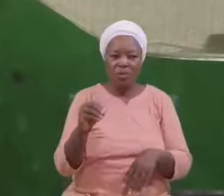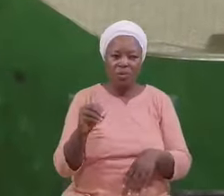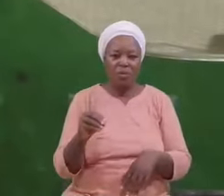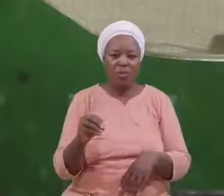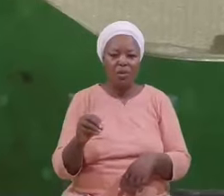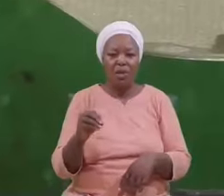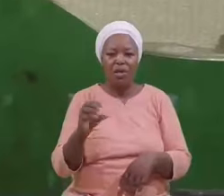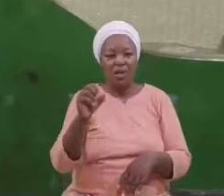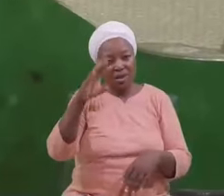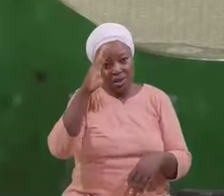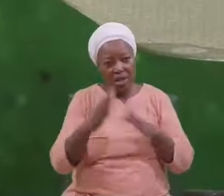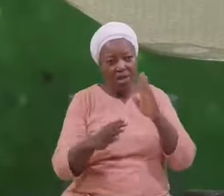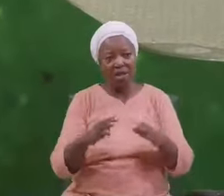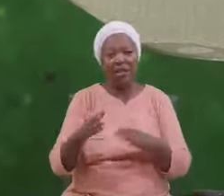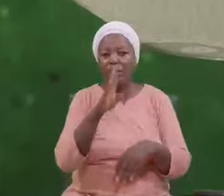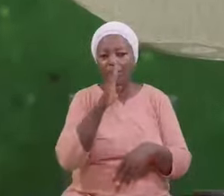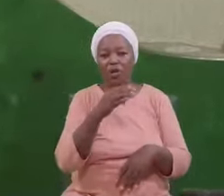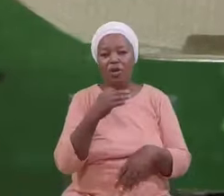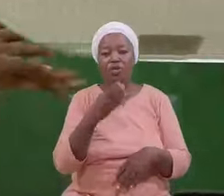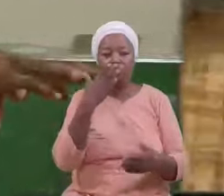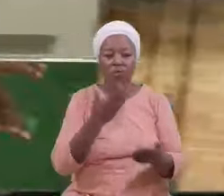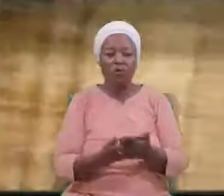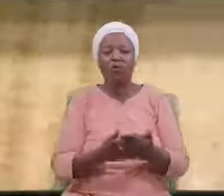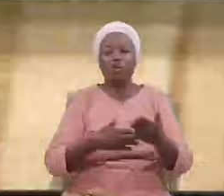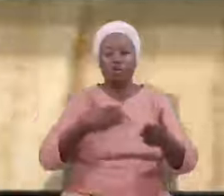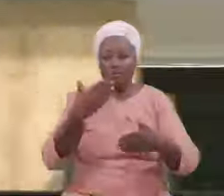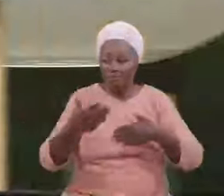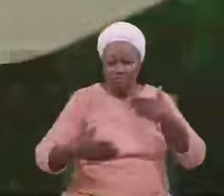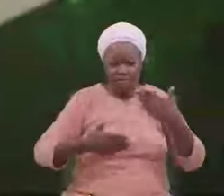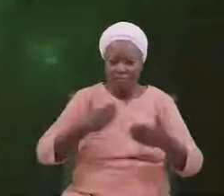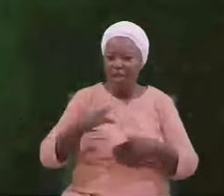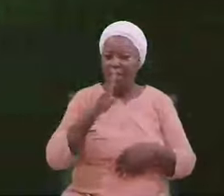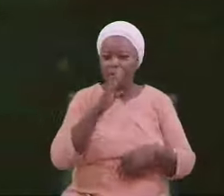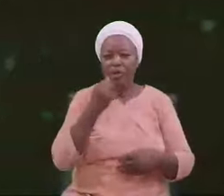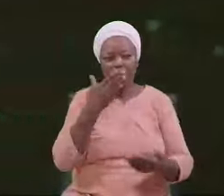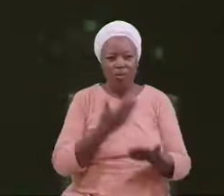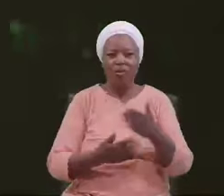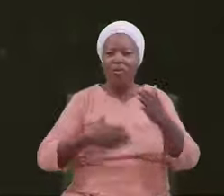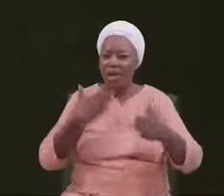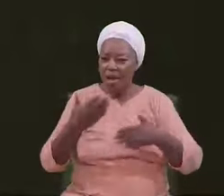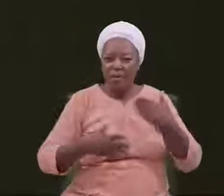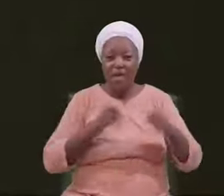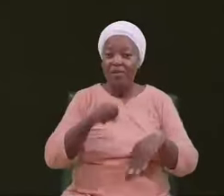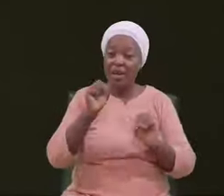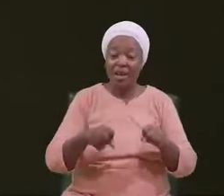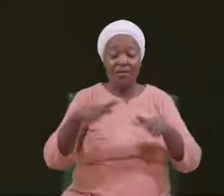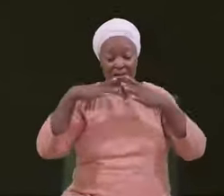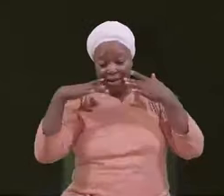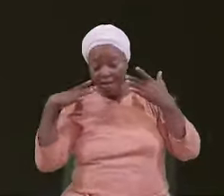rassurez-vous. Si vous voulez rire, il faut rire. Rassurez-vous. Si vous voulez sourire,